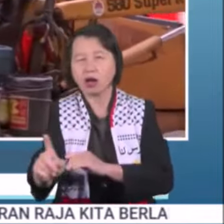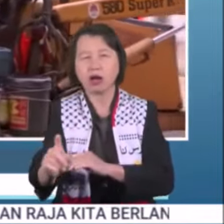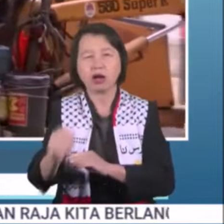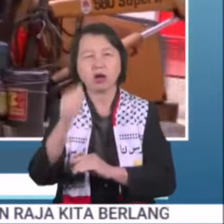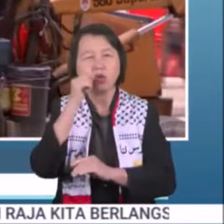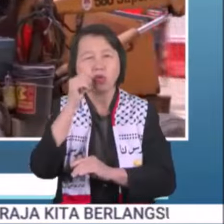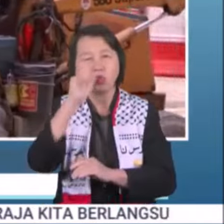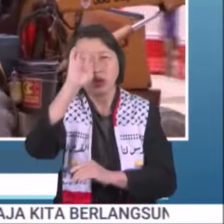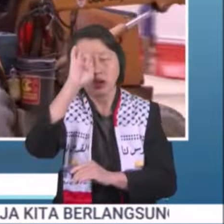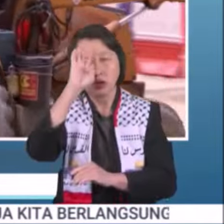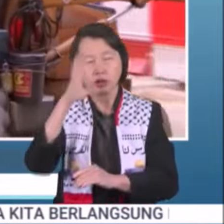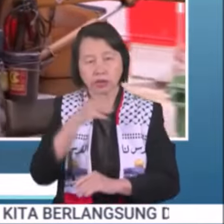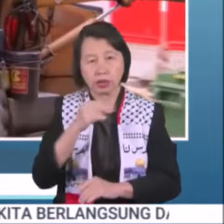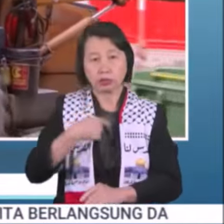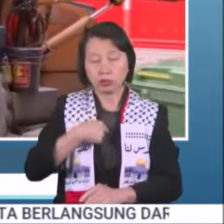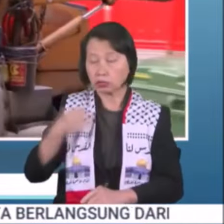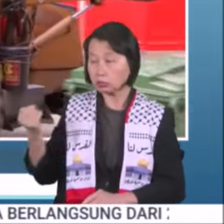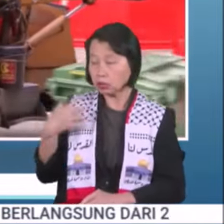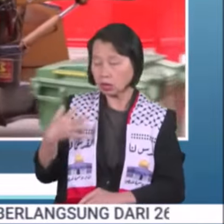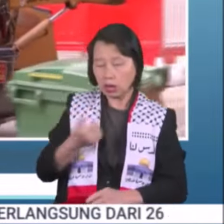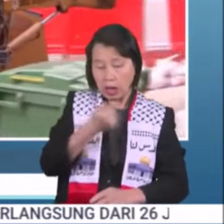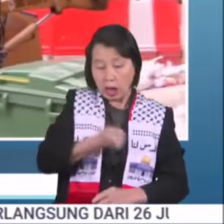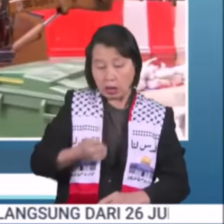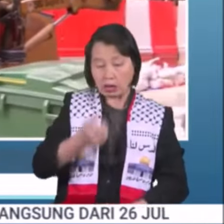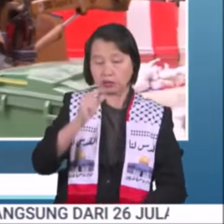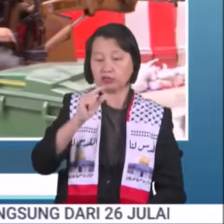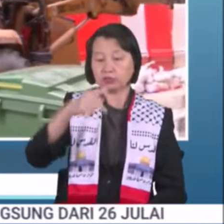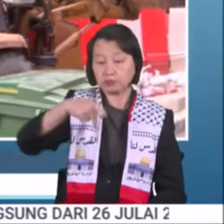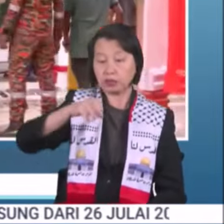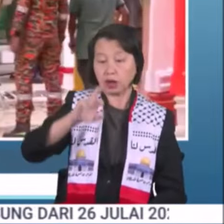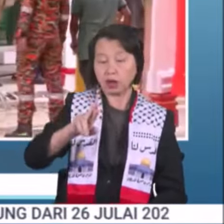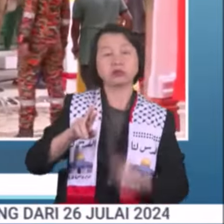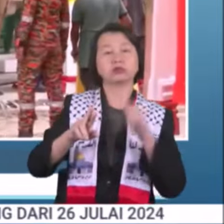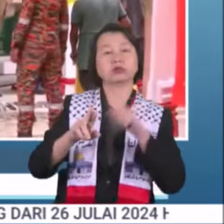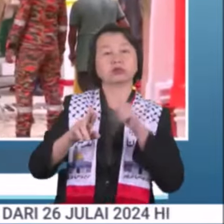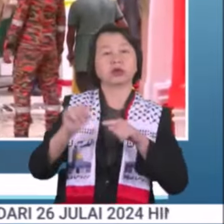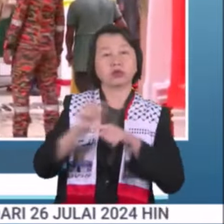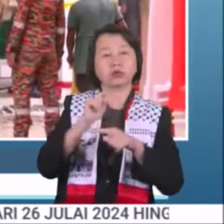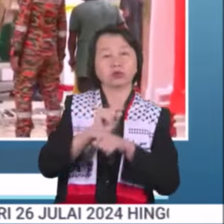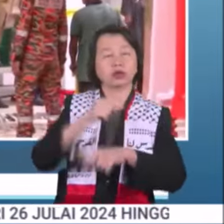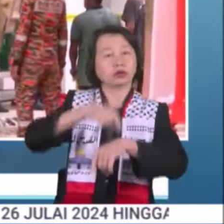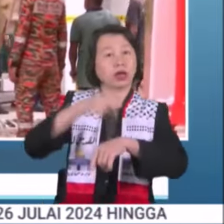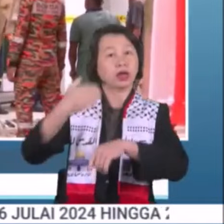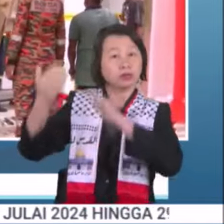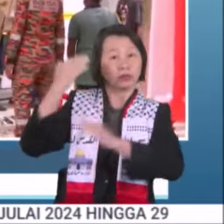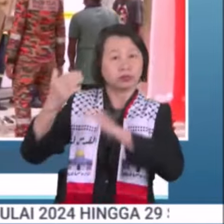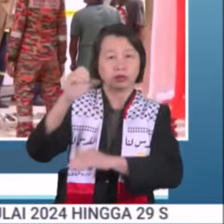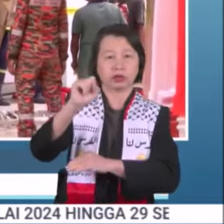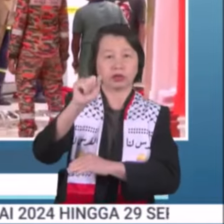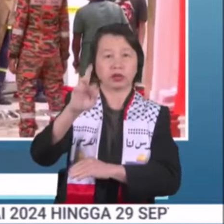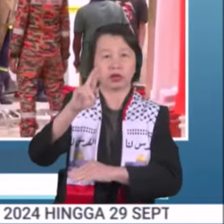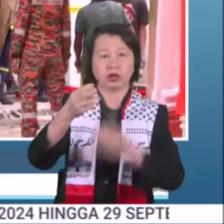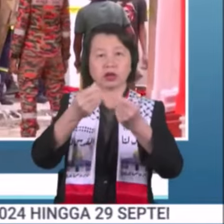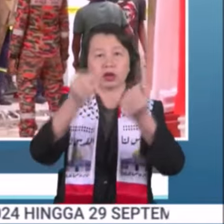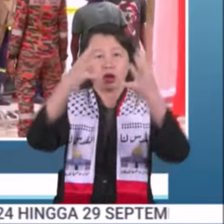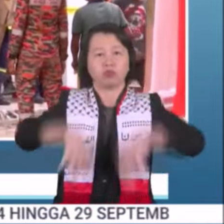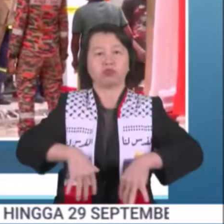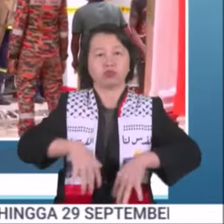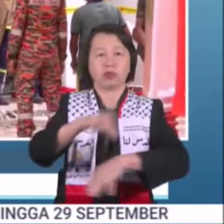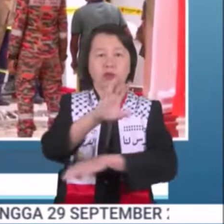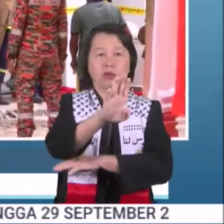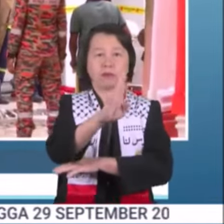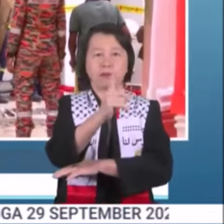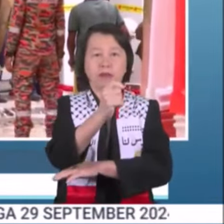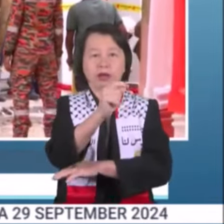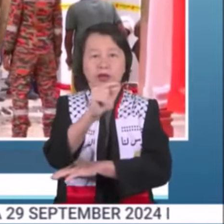Dan saya juga turut difahamkan alat GPR ini turut digunapakai semasa operasi SAR Tanah Runtuh Batang Kali